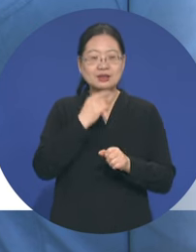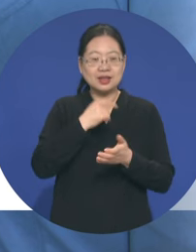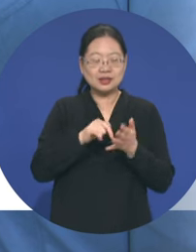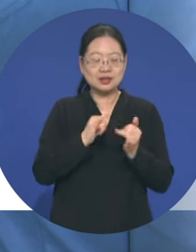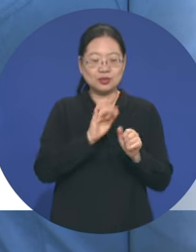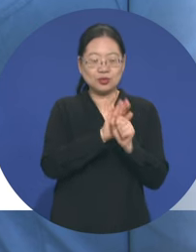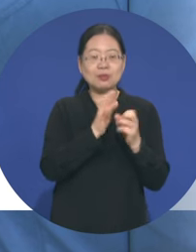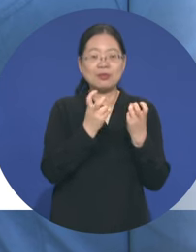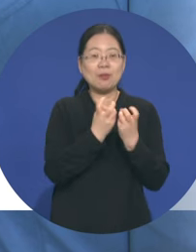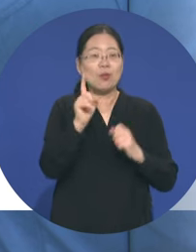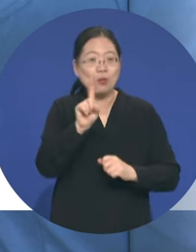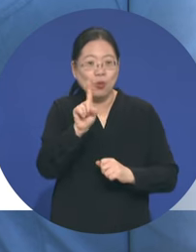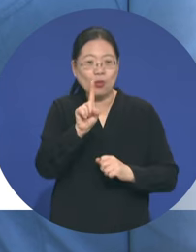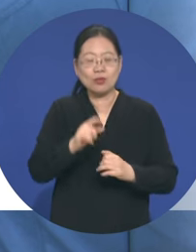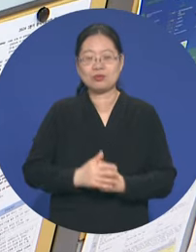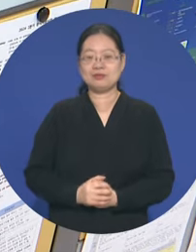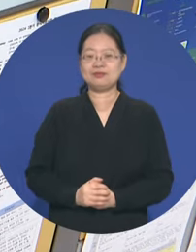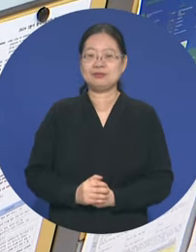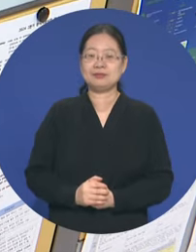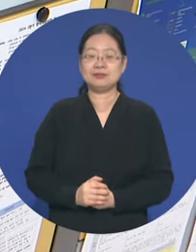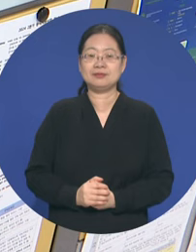지원하는지 취재했습니다.